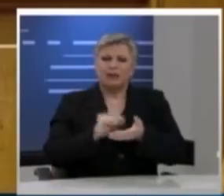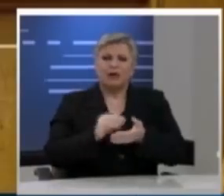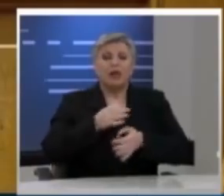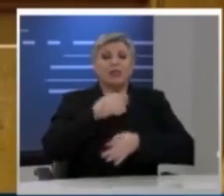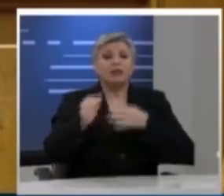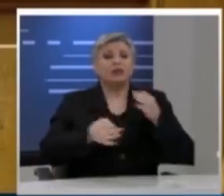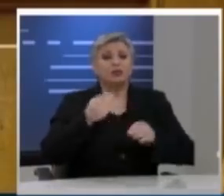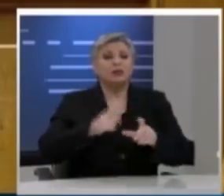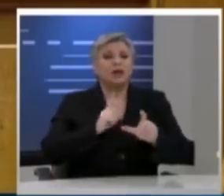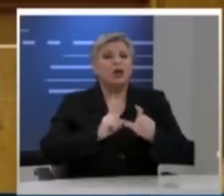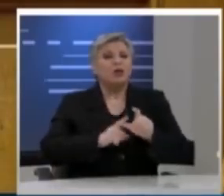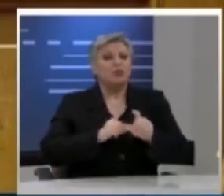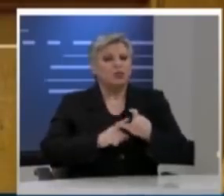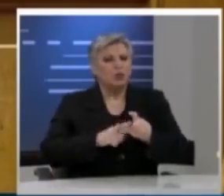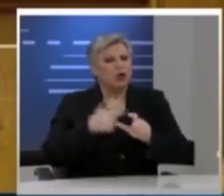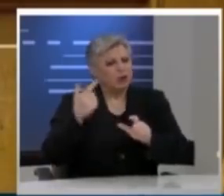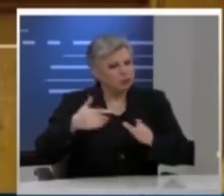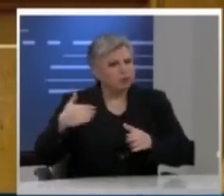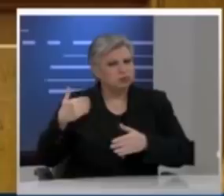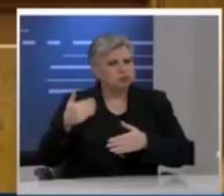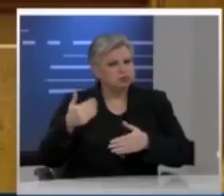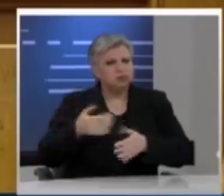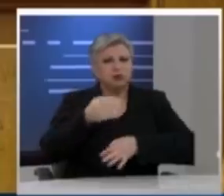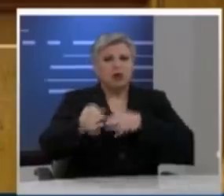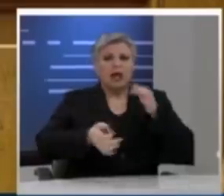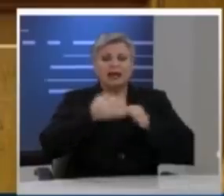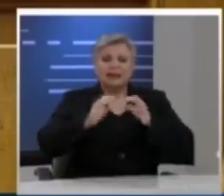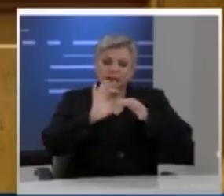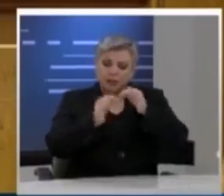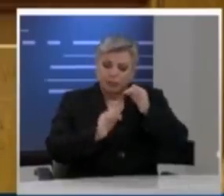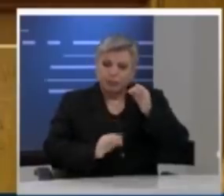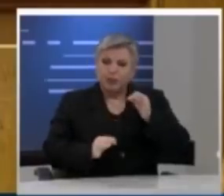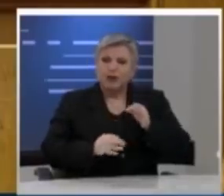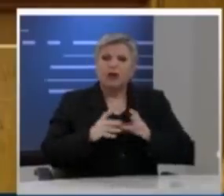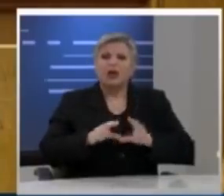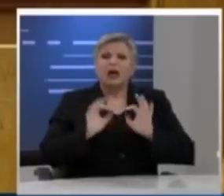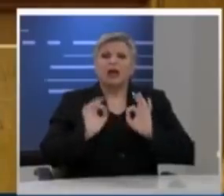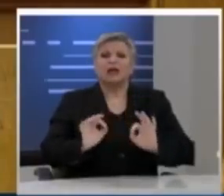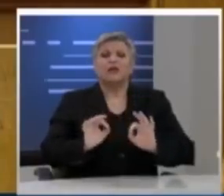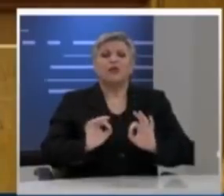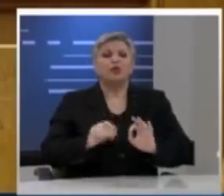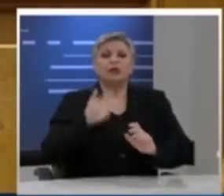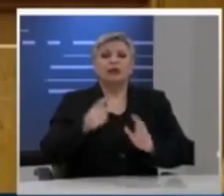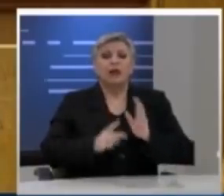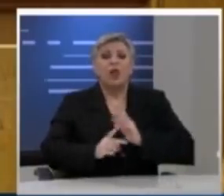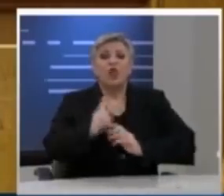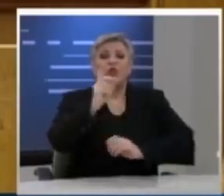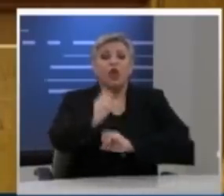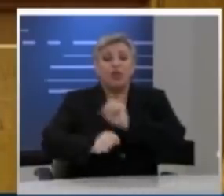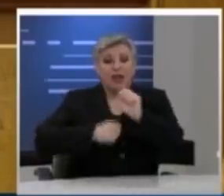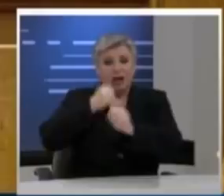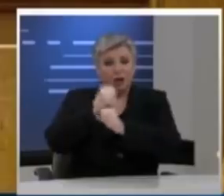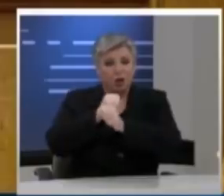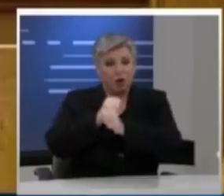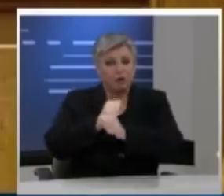το κκε έχει παρουσιάσει αναλυτικά τις θέσεις του για το εννιαίο άχρονο σχολείο σύγχρονης